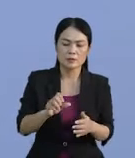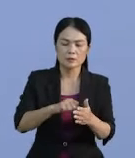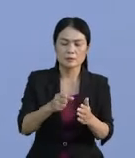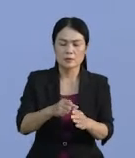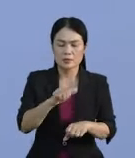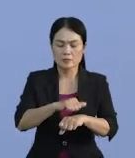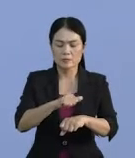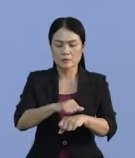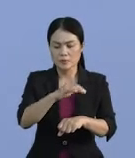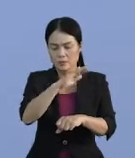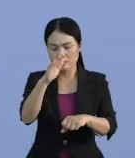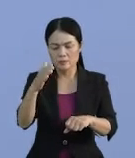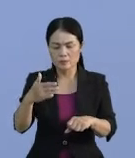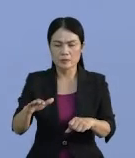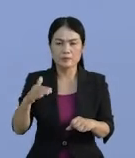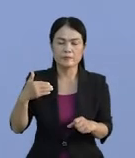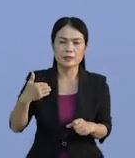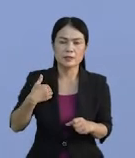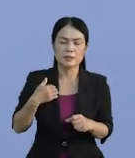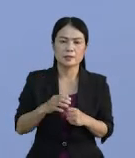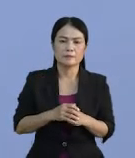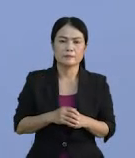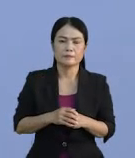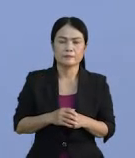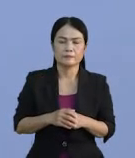នឹងពាក្យភ្នំបាទមាន